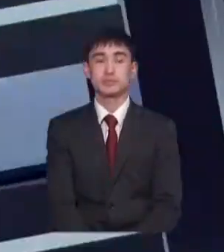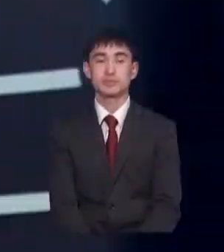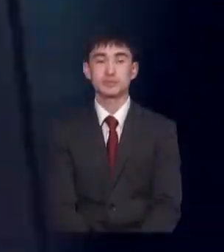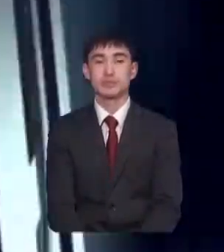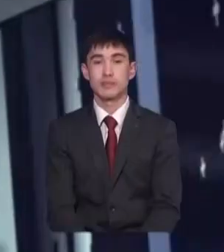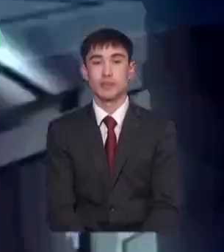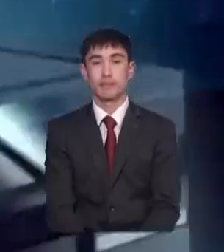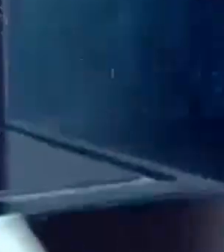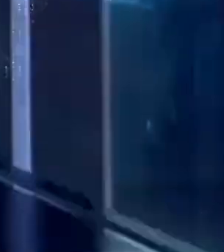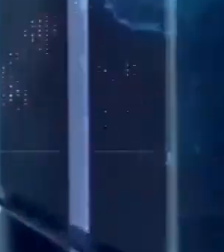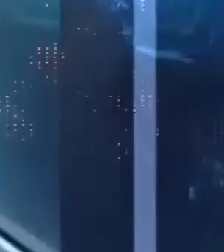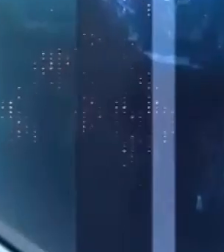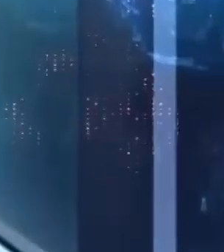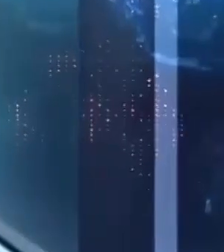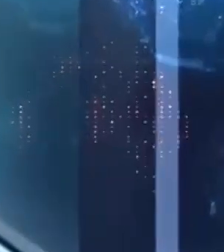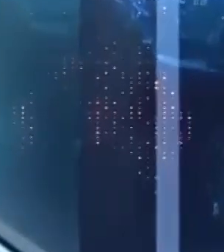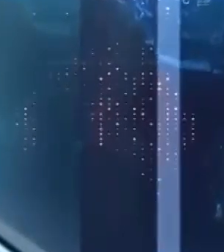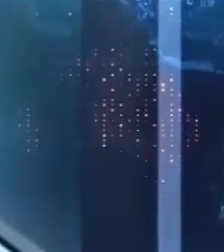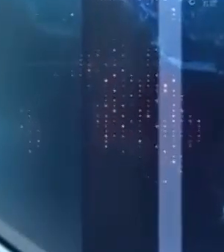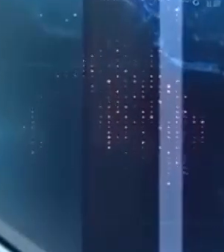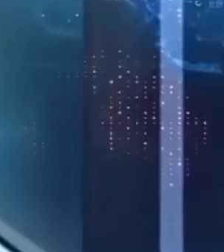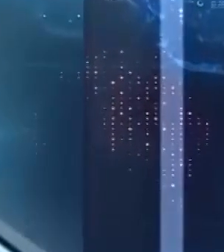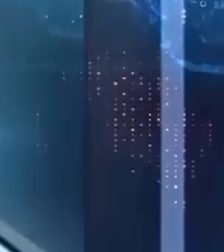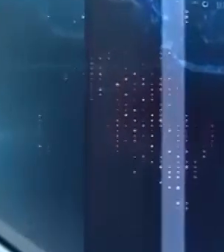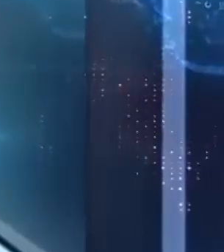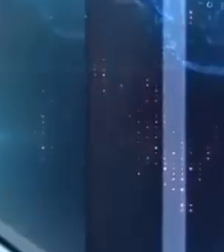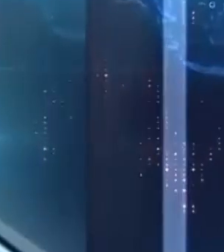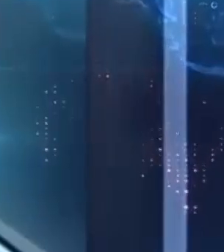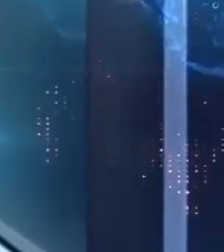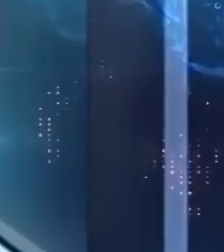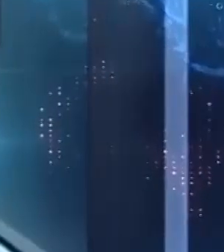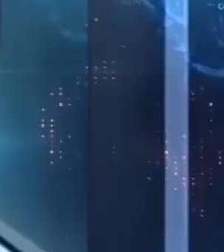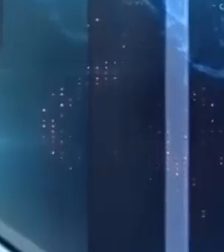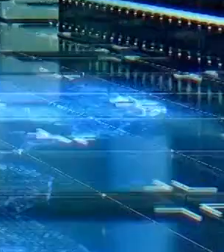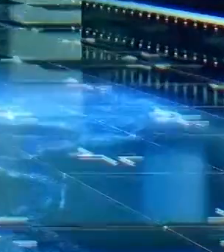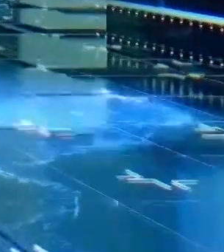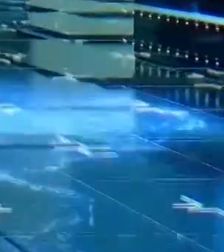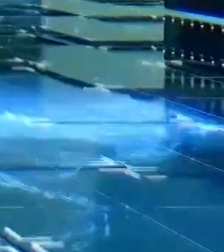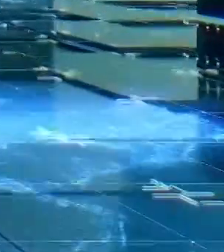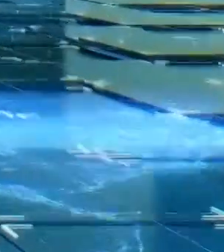Айган Махумбай, Бекжан Кенжибай, телерадиокомпания ЖТСУ, Алматинская область.